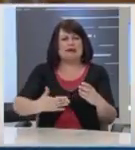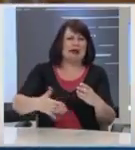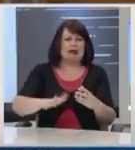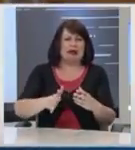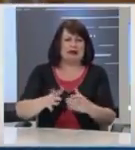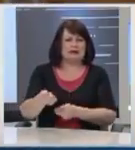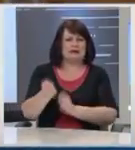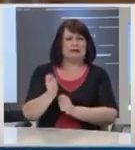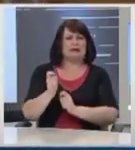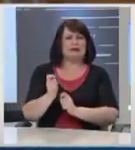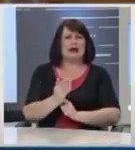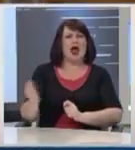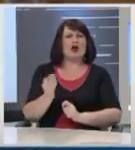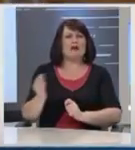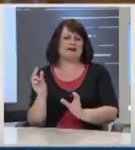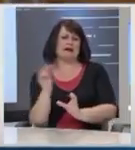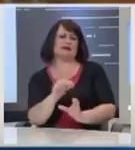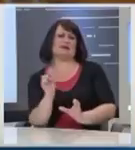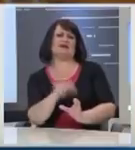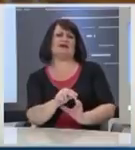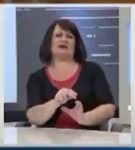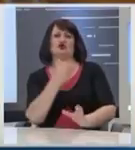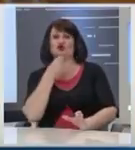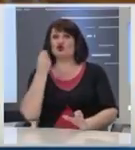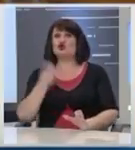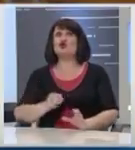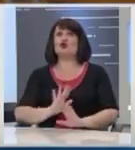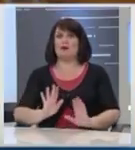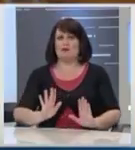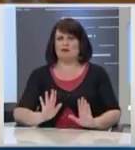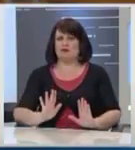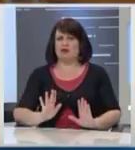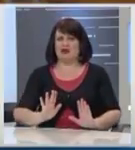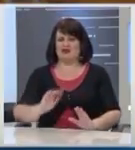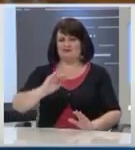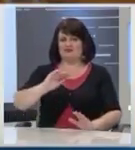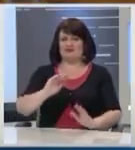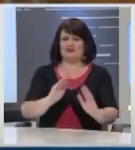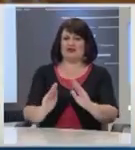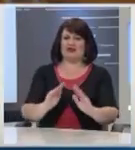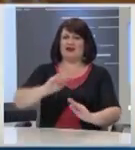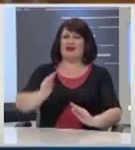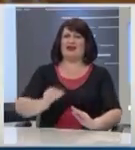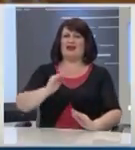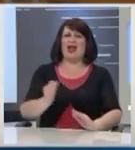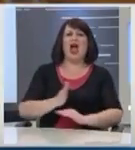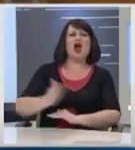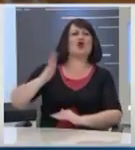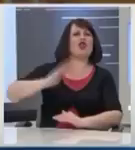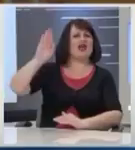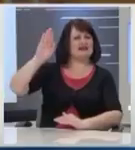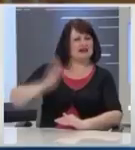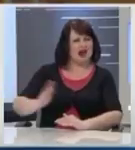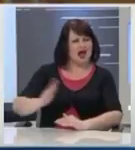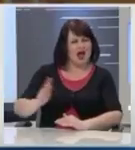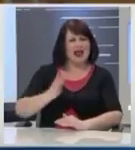του ακροδεξιού ακροατηρίου. Και είναι ντροπή, προκειμένου να χαϊδέψετε τα αυτιά της ακροδεξιάς